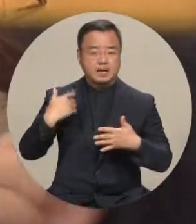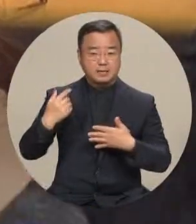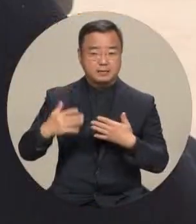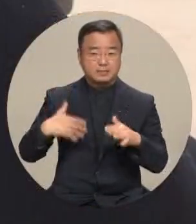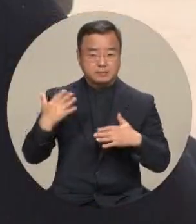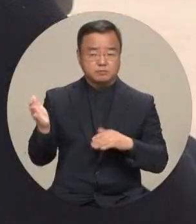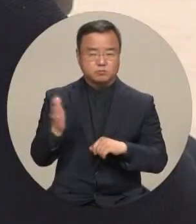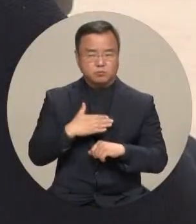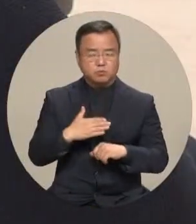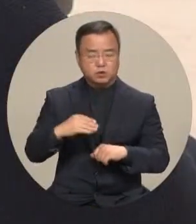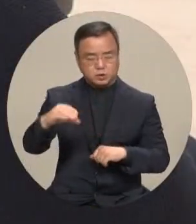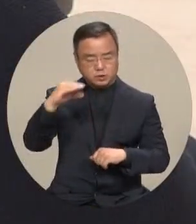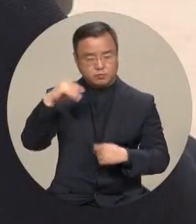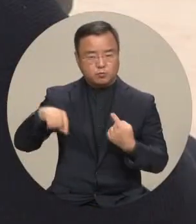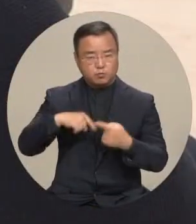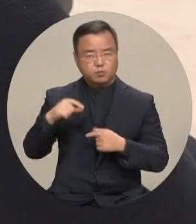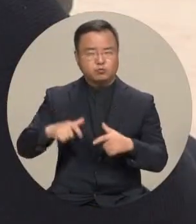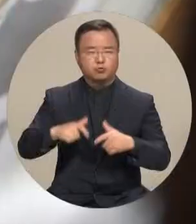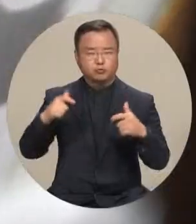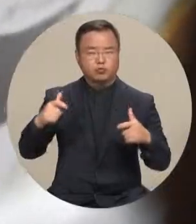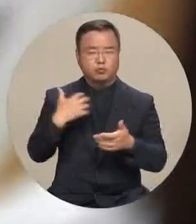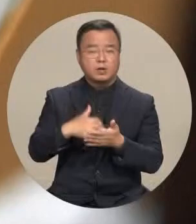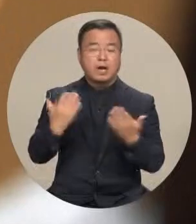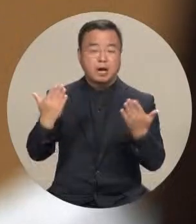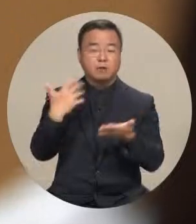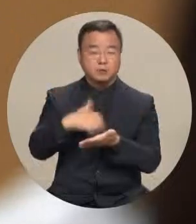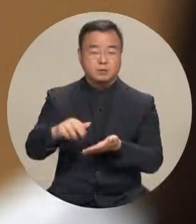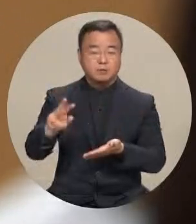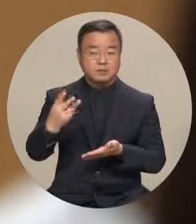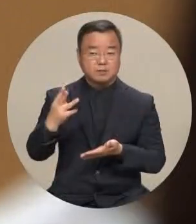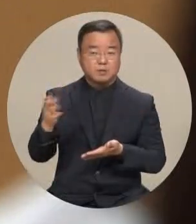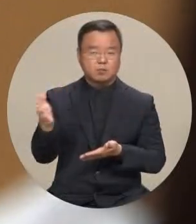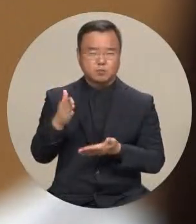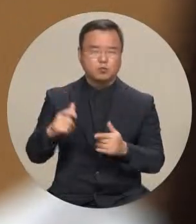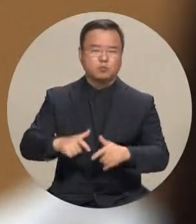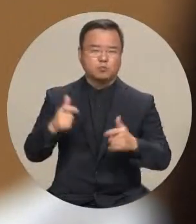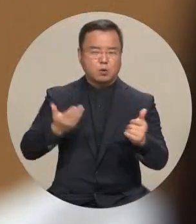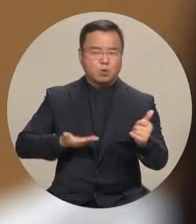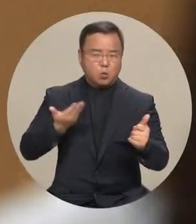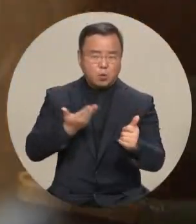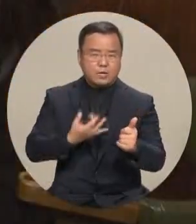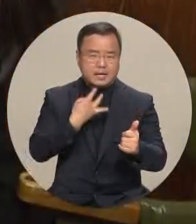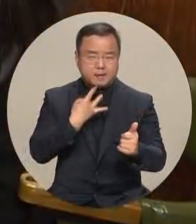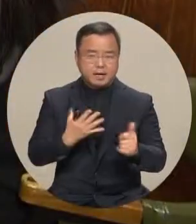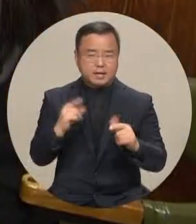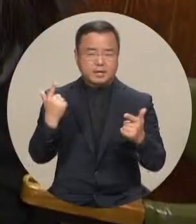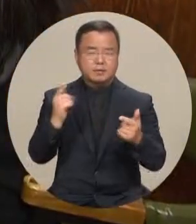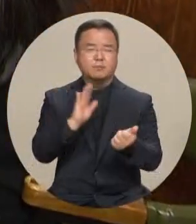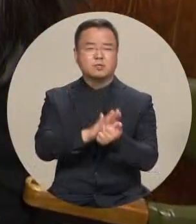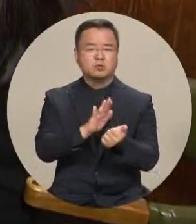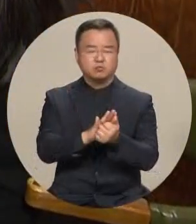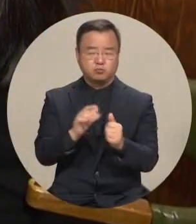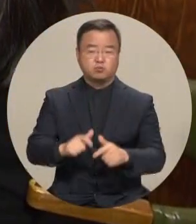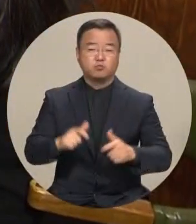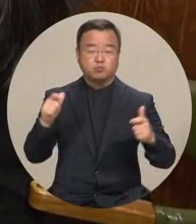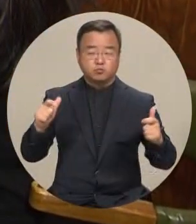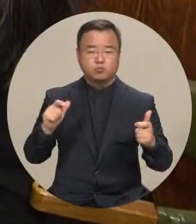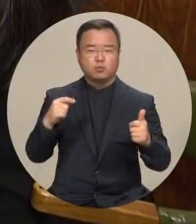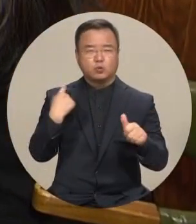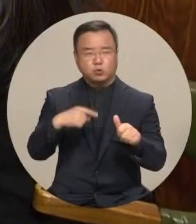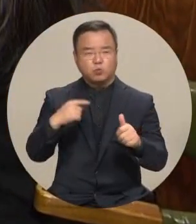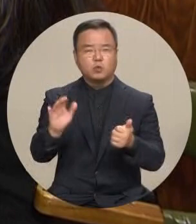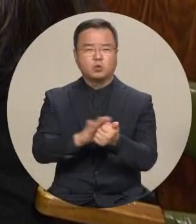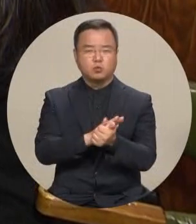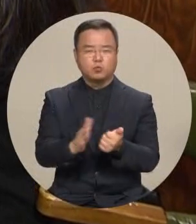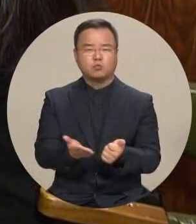학교는 300여 개로 늘려 시행하게 됩니다. 공급 확대에만 그치지 않고 과감한 지원을 통해 교육과 돌봄의